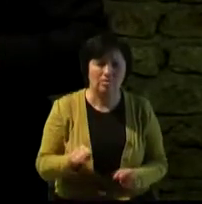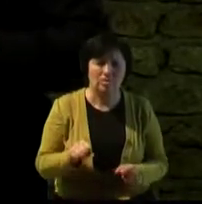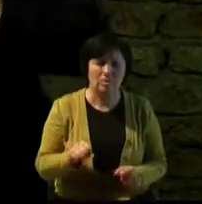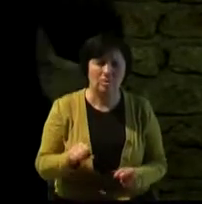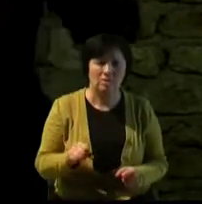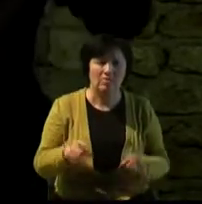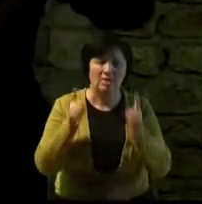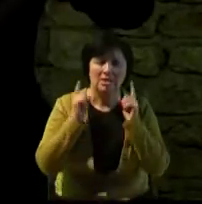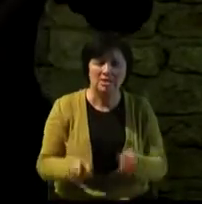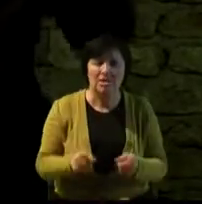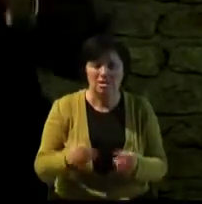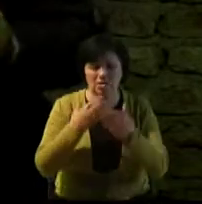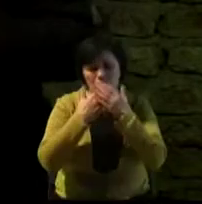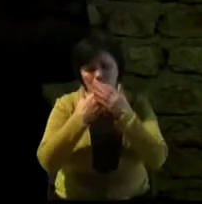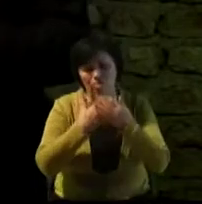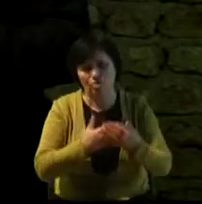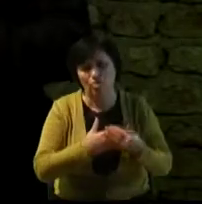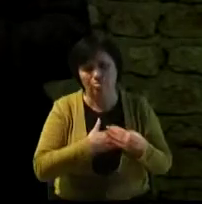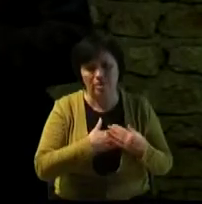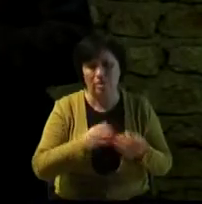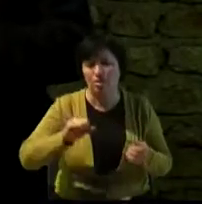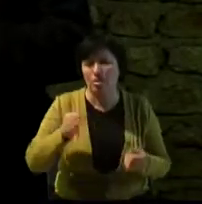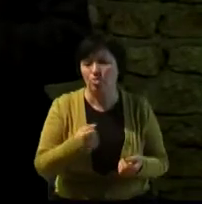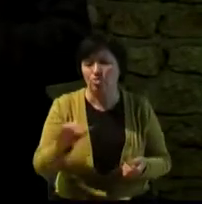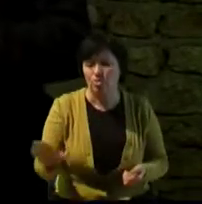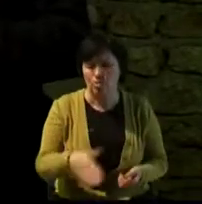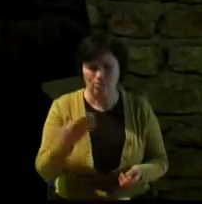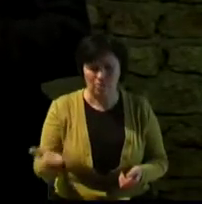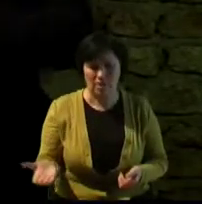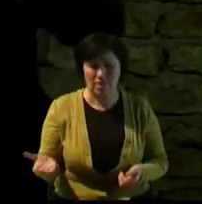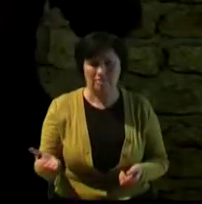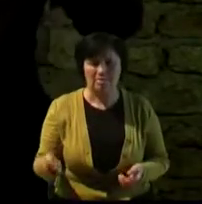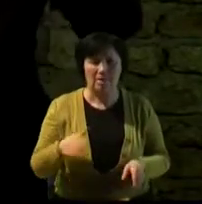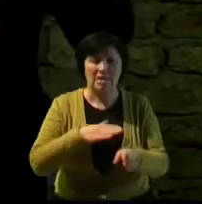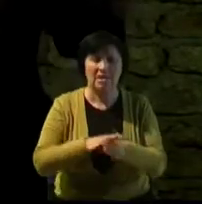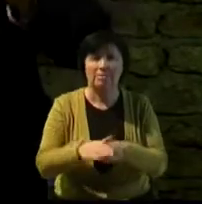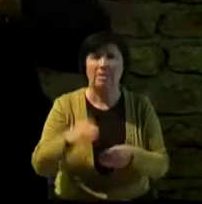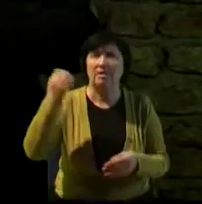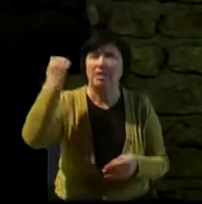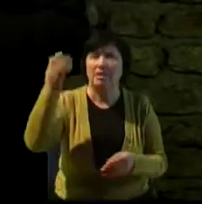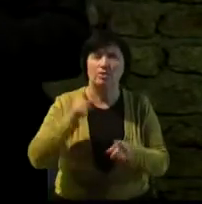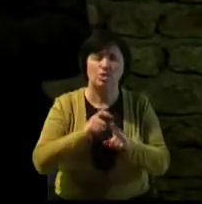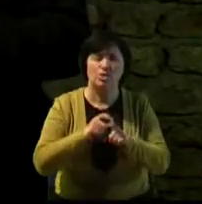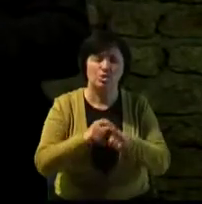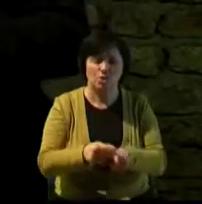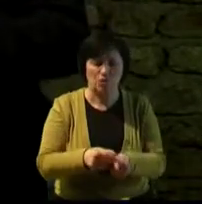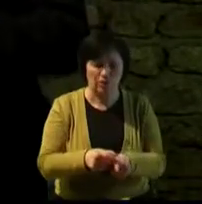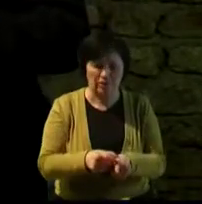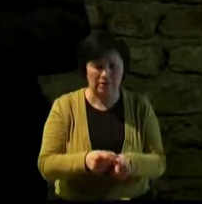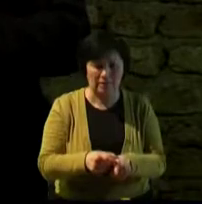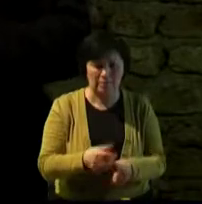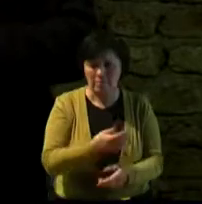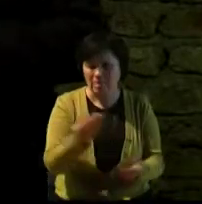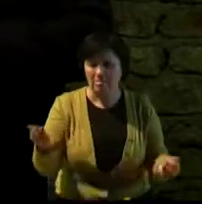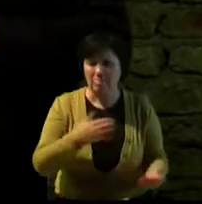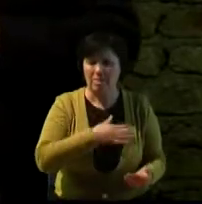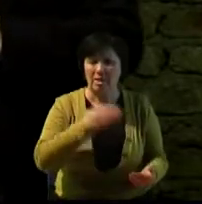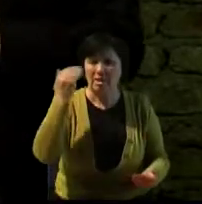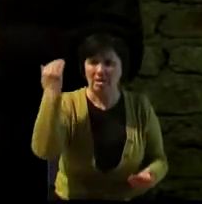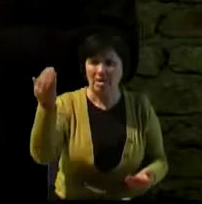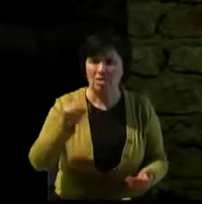Но также здесь находится Иисус в прямом смысле,